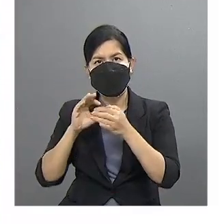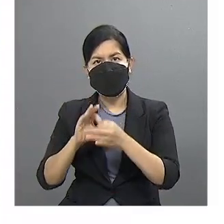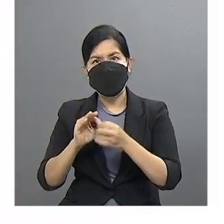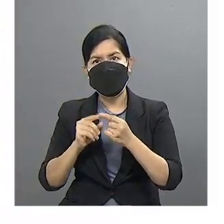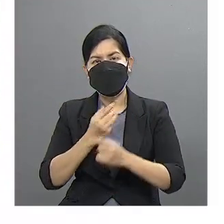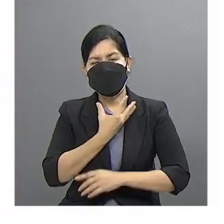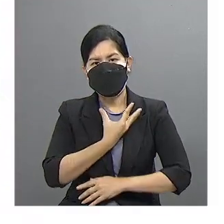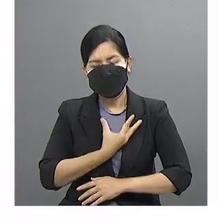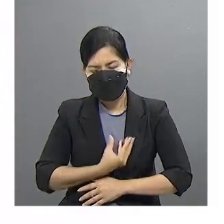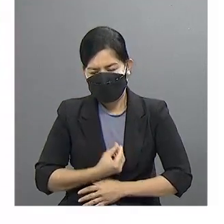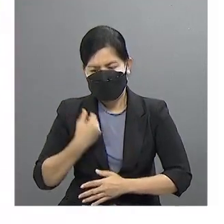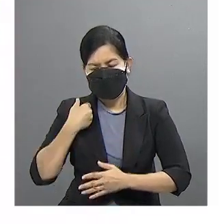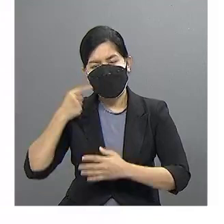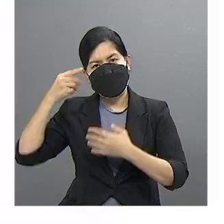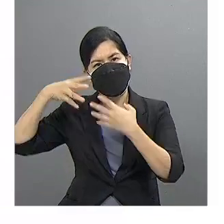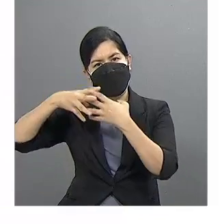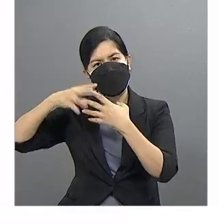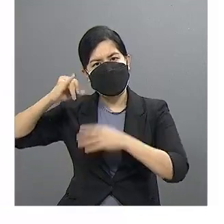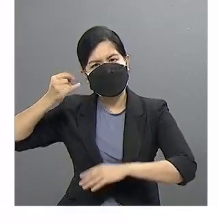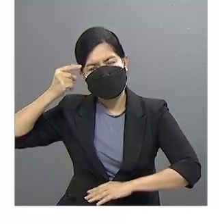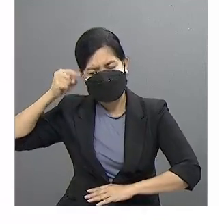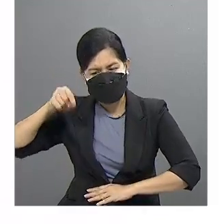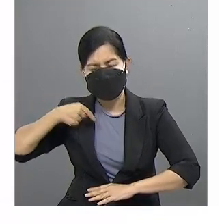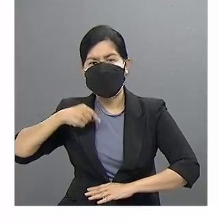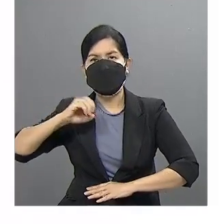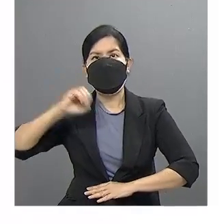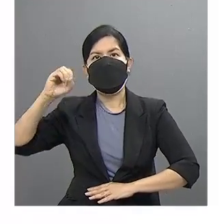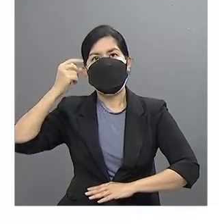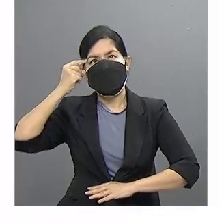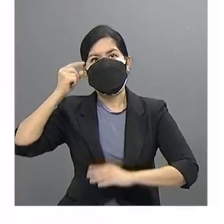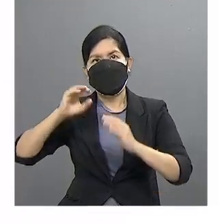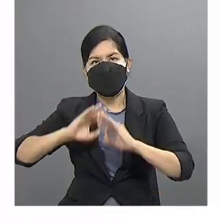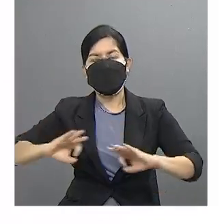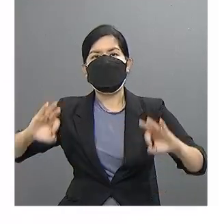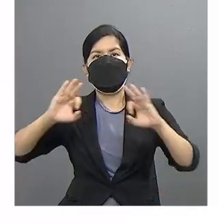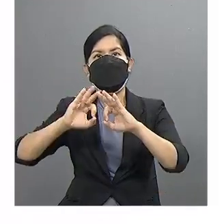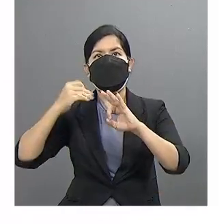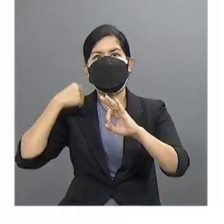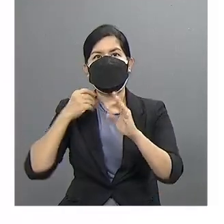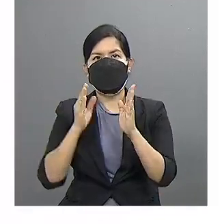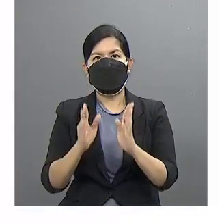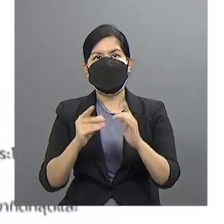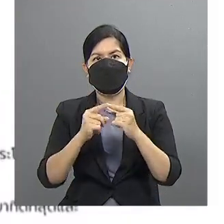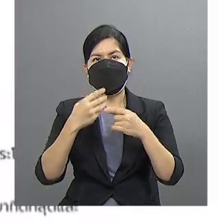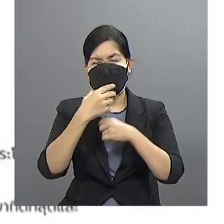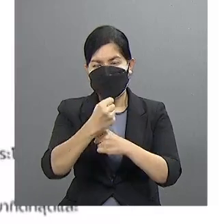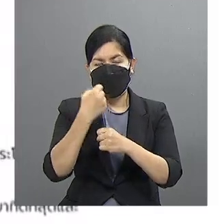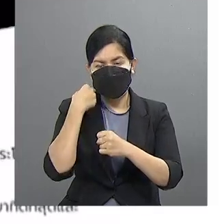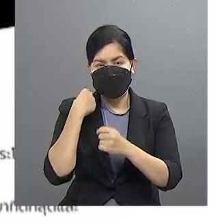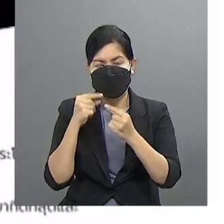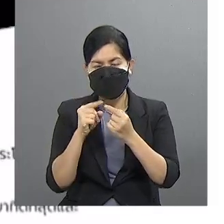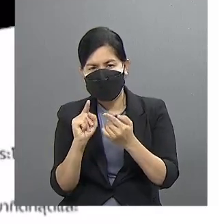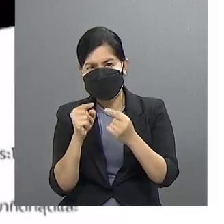ตเนี่ยคือเราไม่เคยคิดมาก่อนเลยว่ามันจะเป็นเรื่องที่มีคนสนใจในการที่จะทำจริงจัง